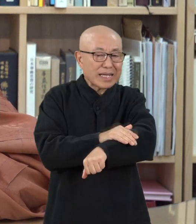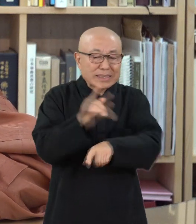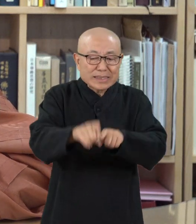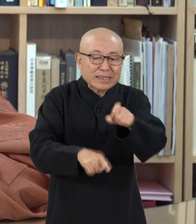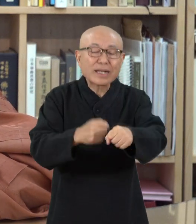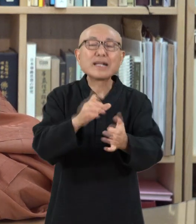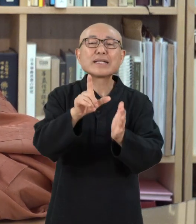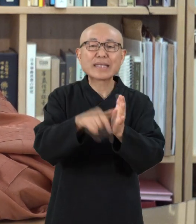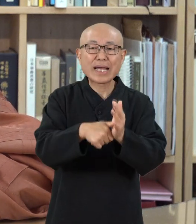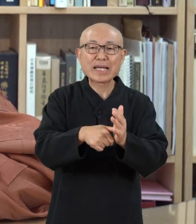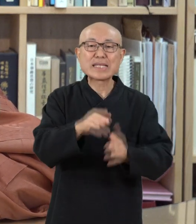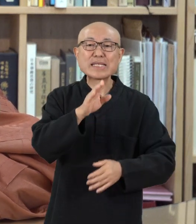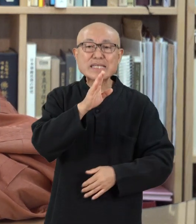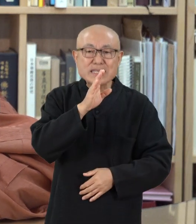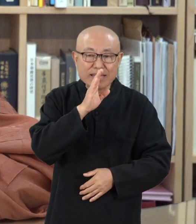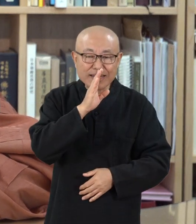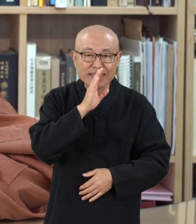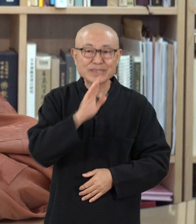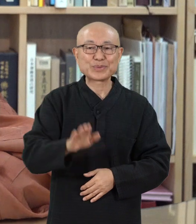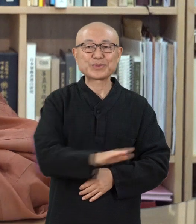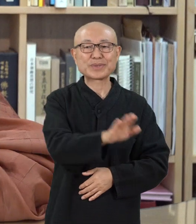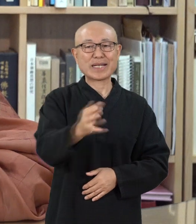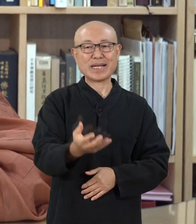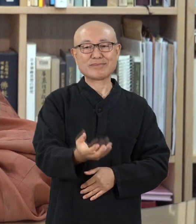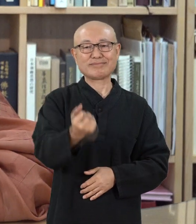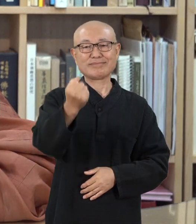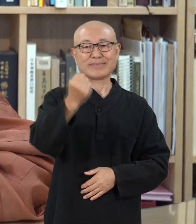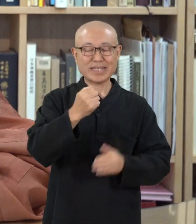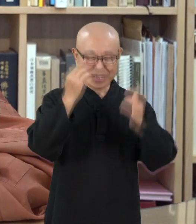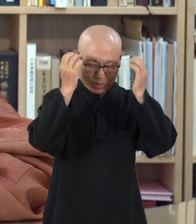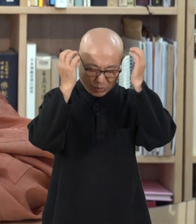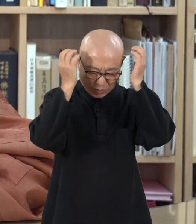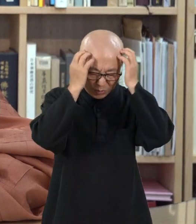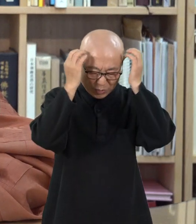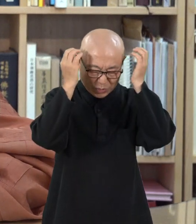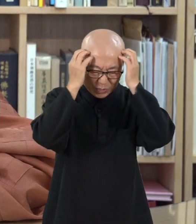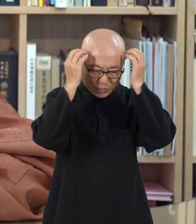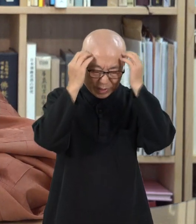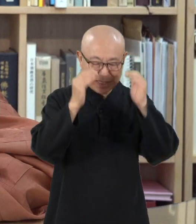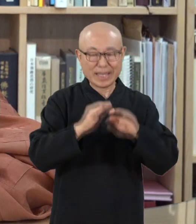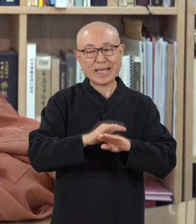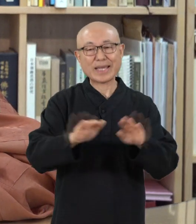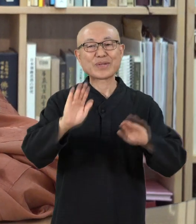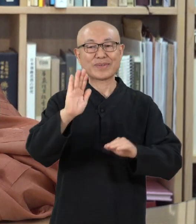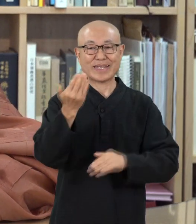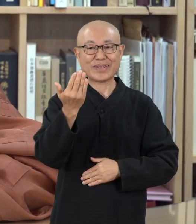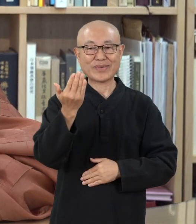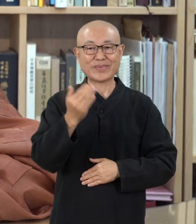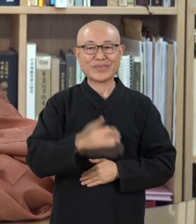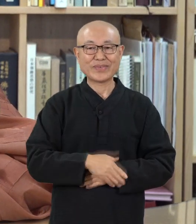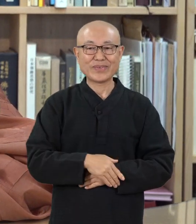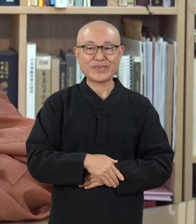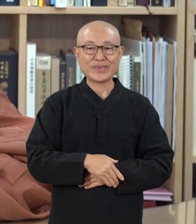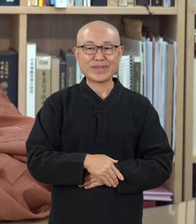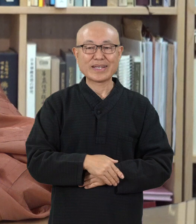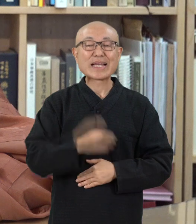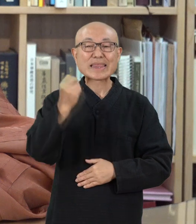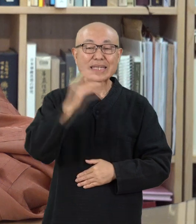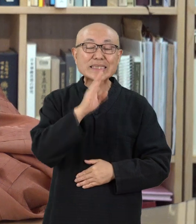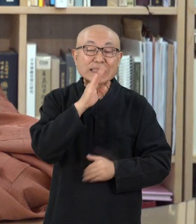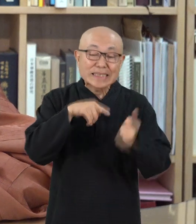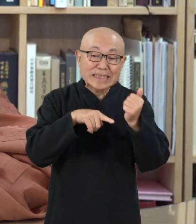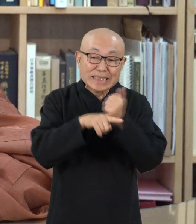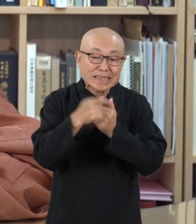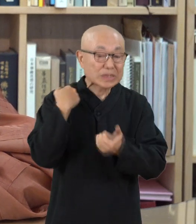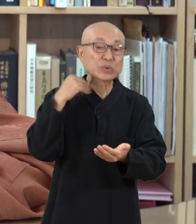때 비로소 우리가 갖고 있는 그 고통은 해소될 수가 있고 원점으로 다시 돌아갈 수가